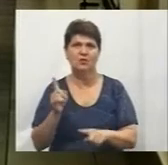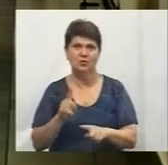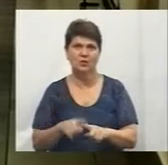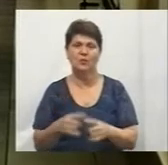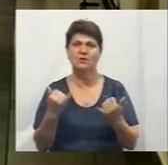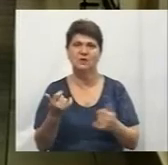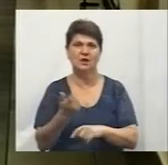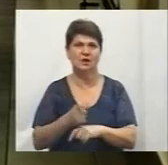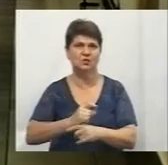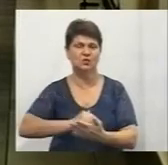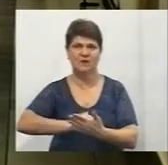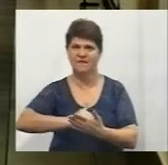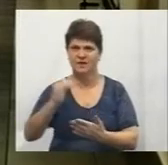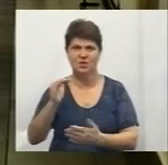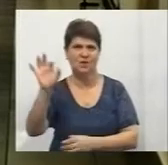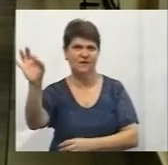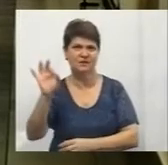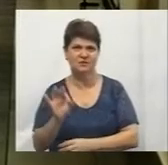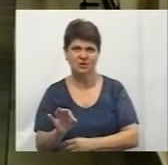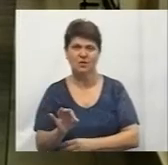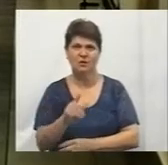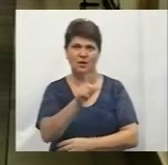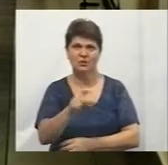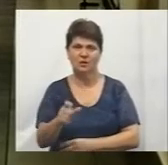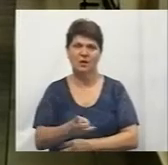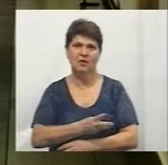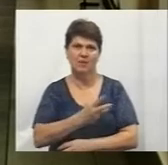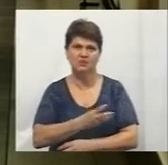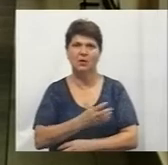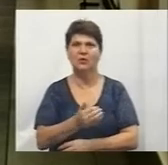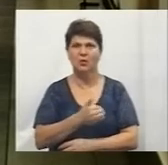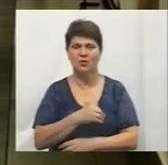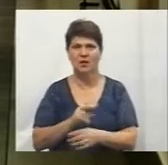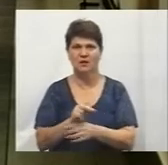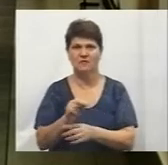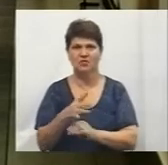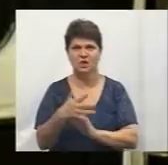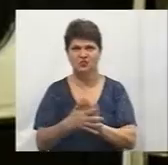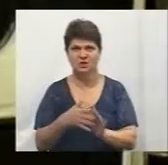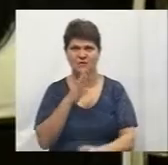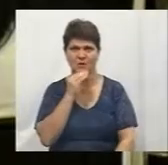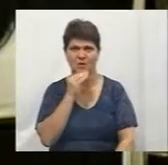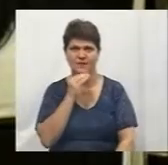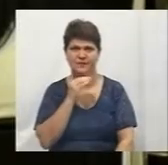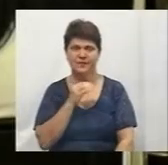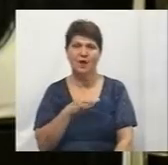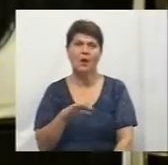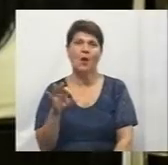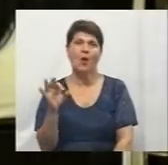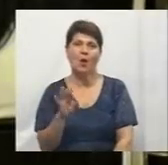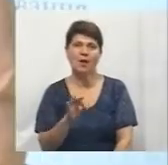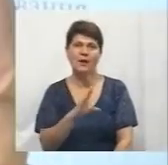зараз дуже високий відсоток людей, які бажають, хочуть навчатися жестовій мові. А Олеся Самойленко веде